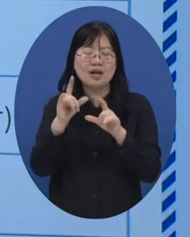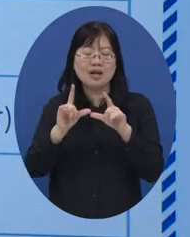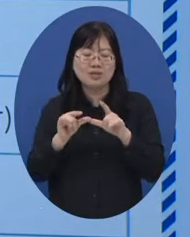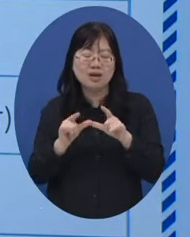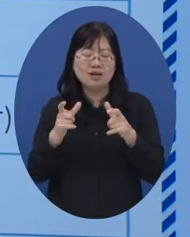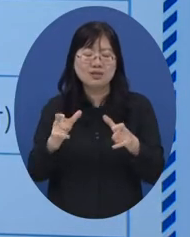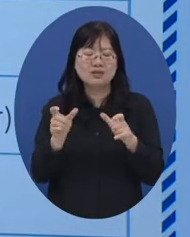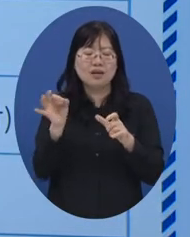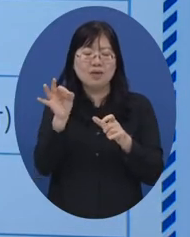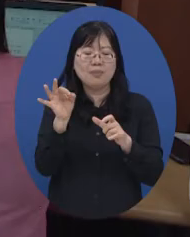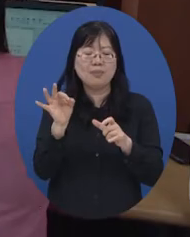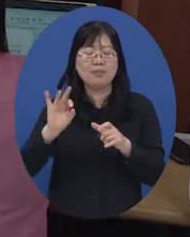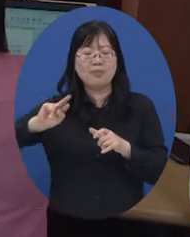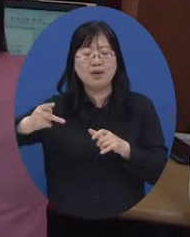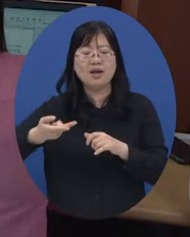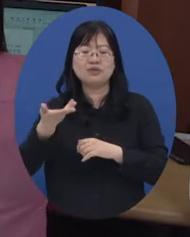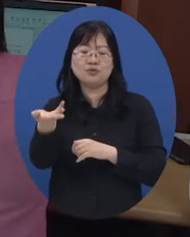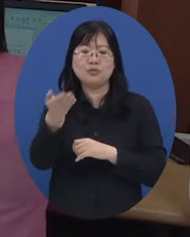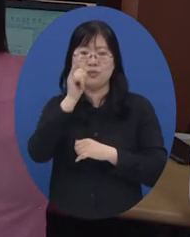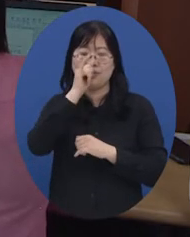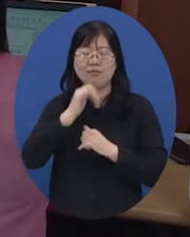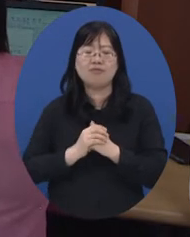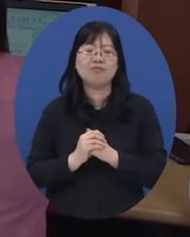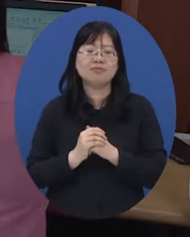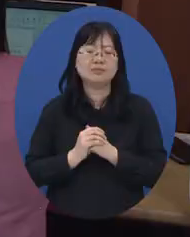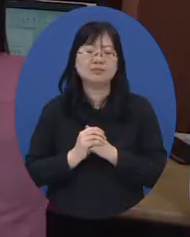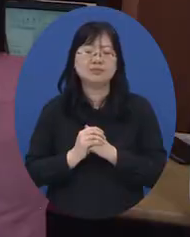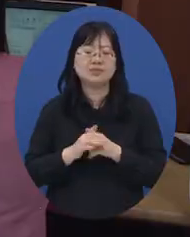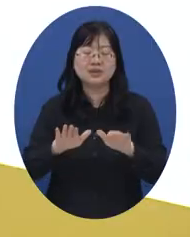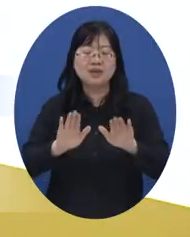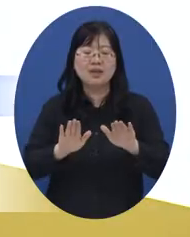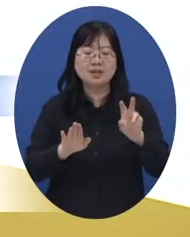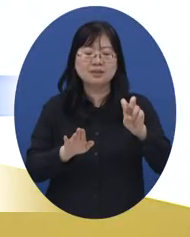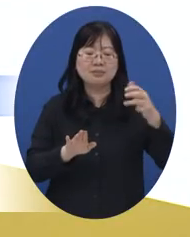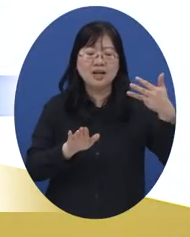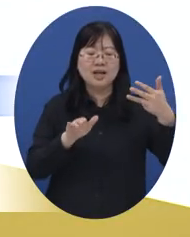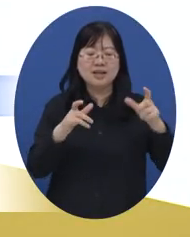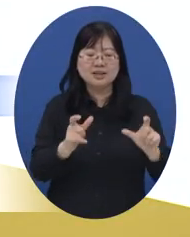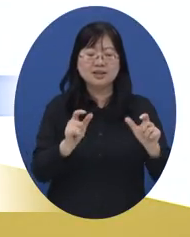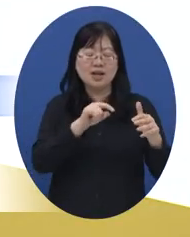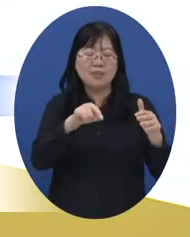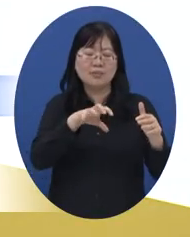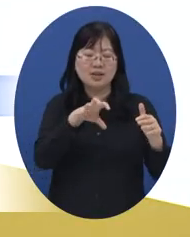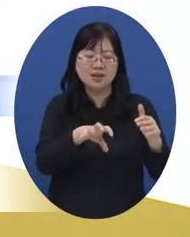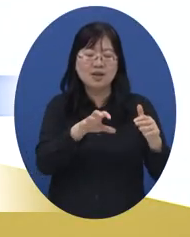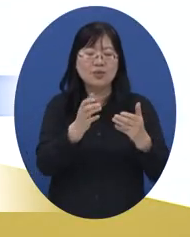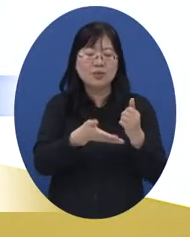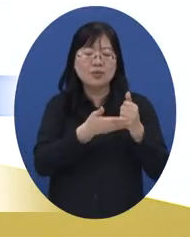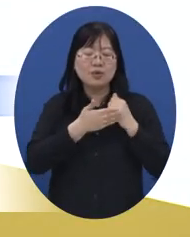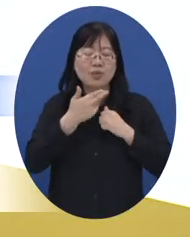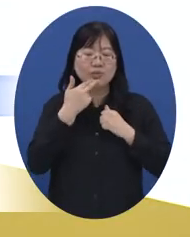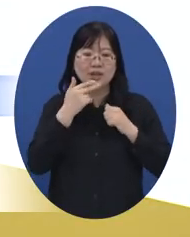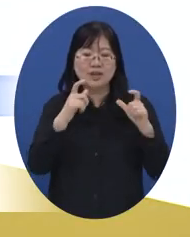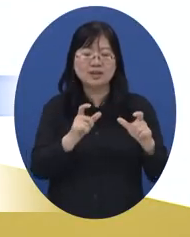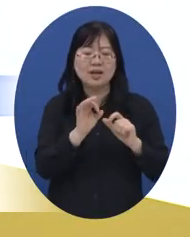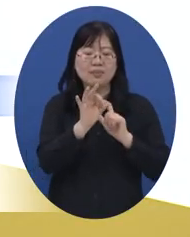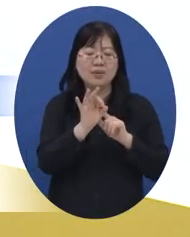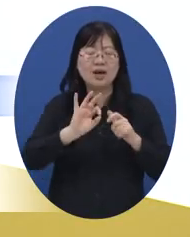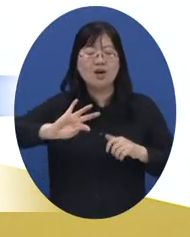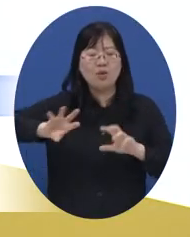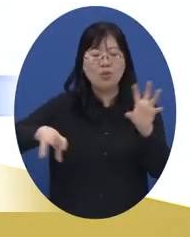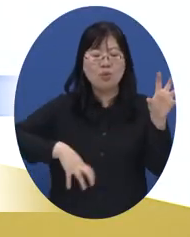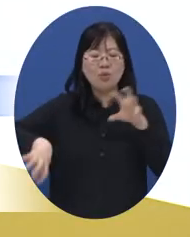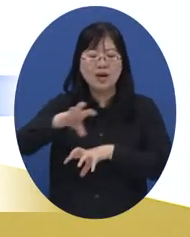금액을 지역화폐로 환급해준다는 겁니다. 현재 28개 시군 지역화폐 중 고객이 원하는 지역화폐로